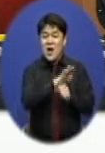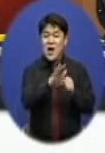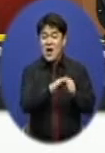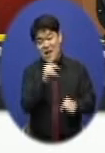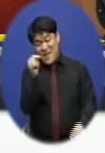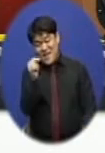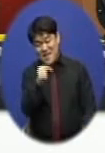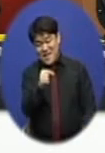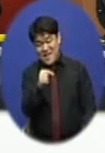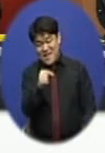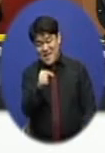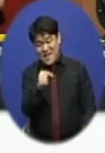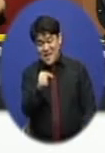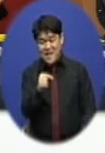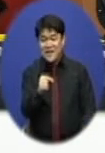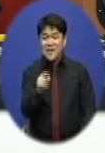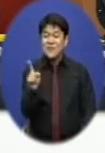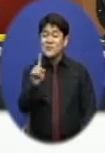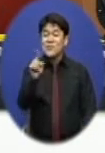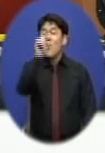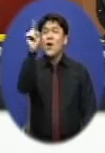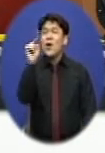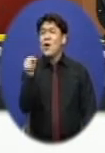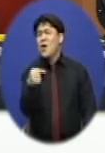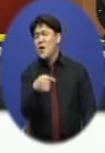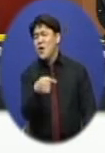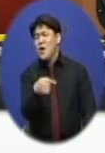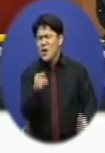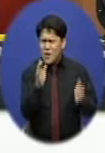사랑이란 것이 그 무엇이냐